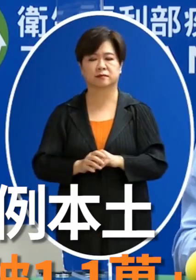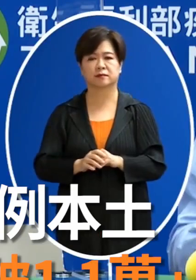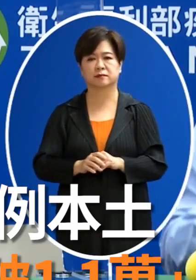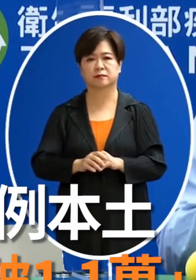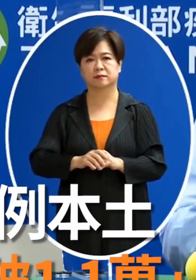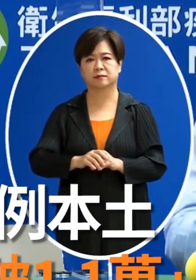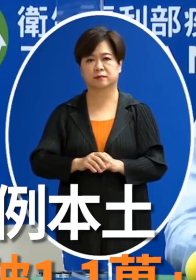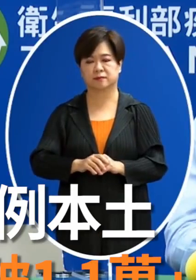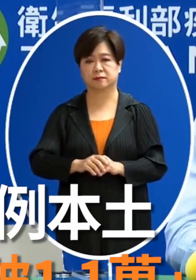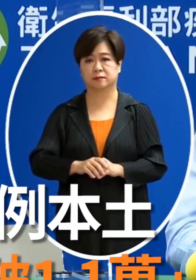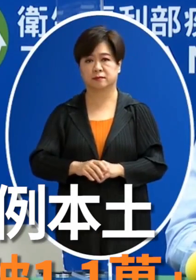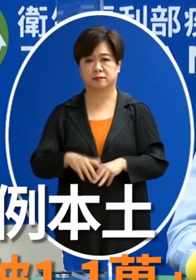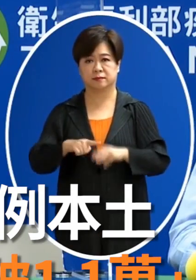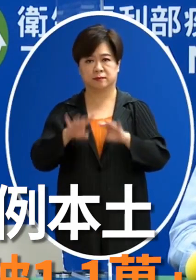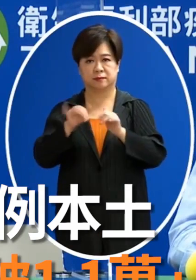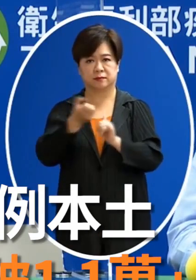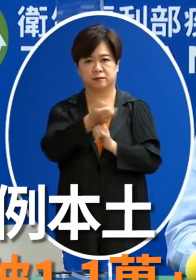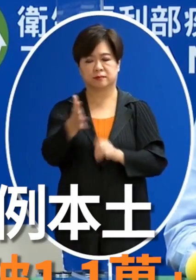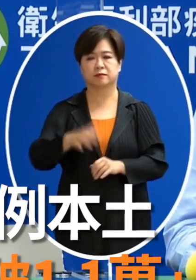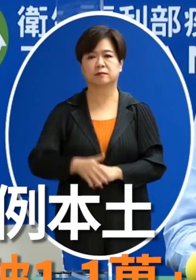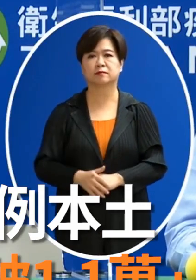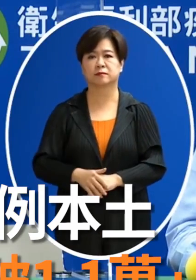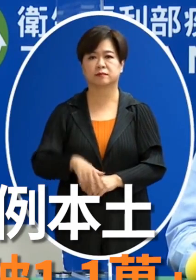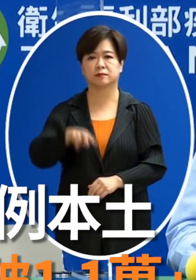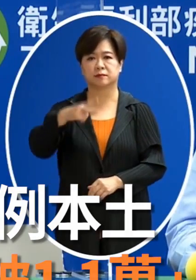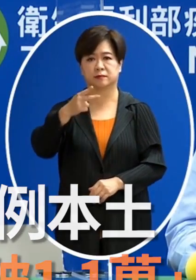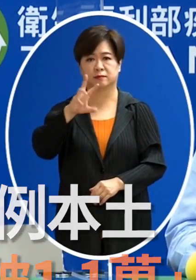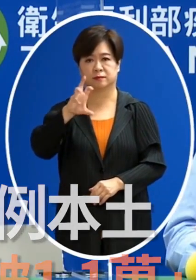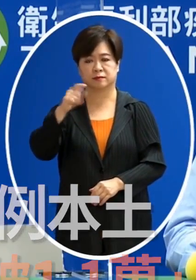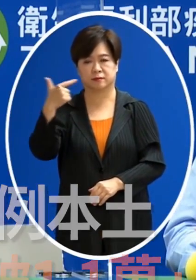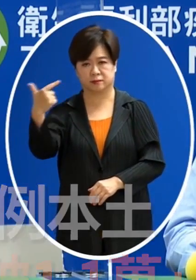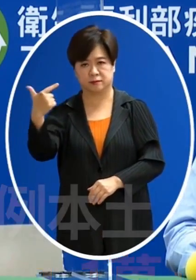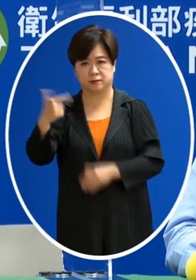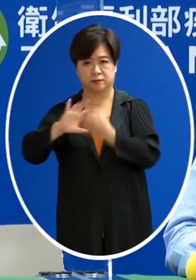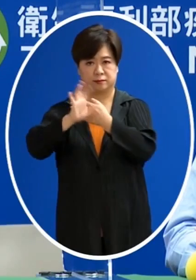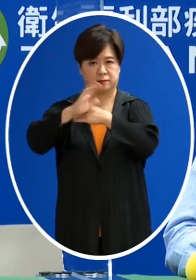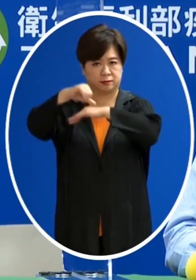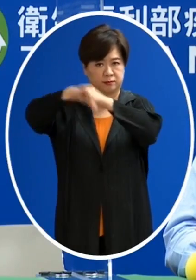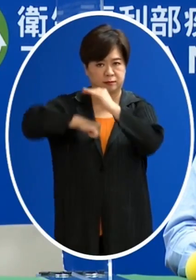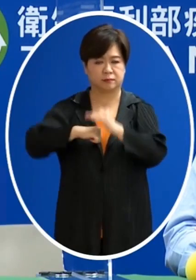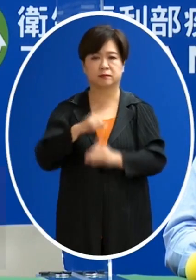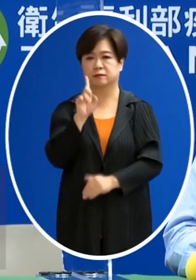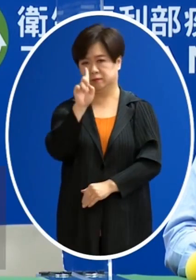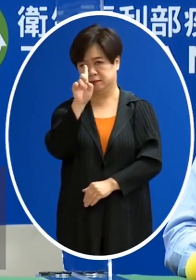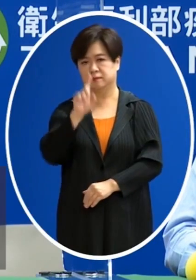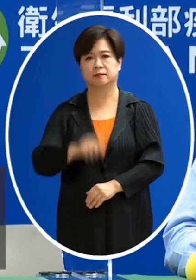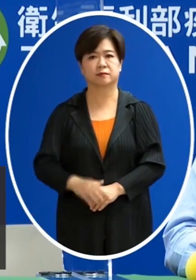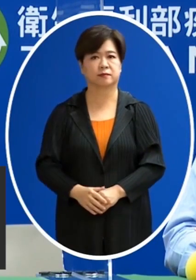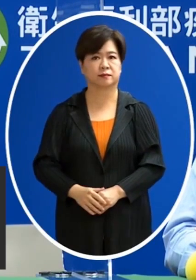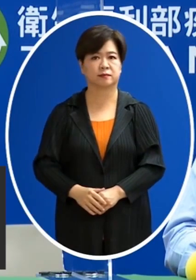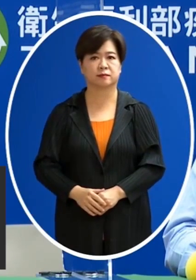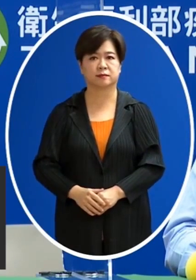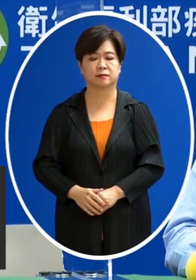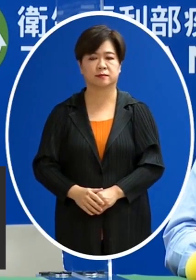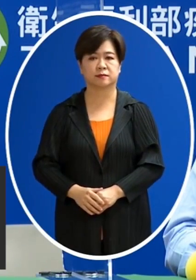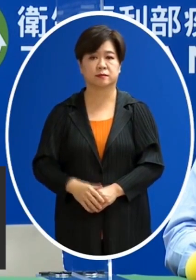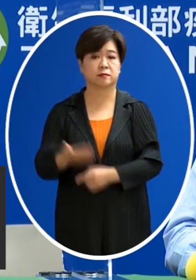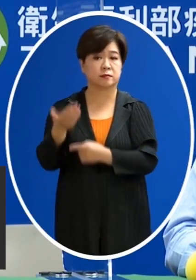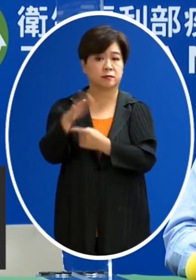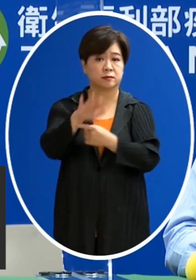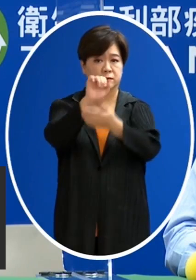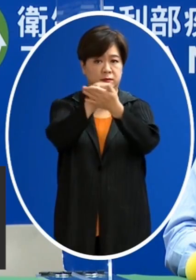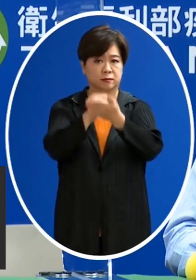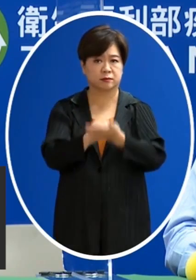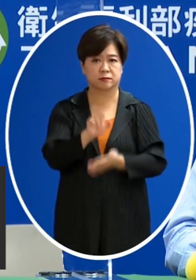好，总共本土的案例有286例，好，那境外移入的是一例，那死亡的